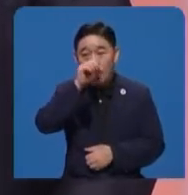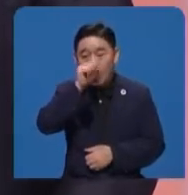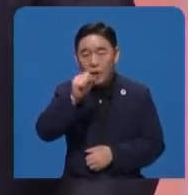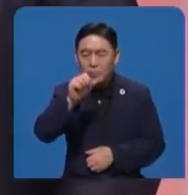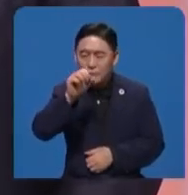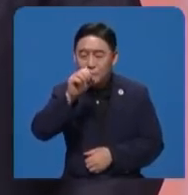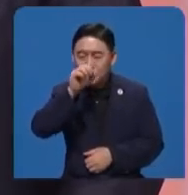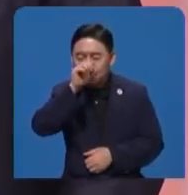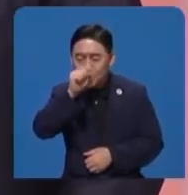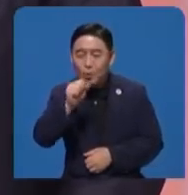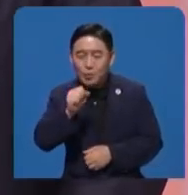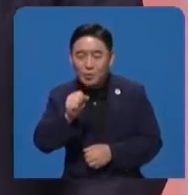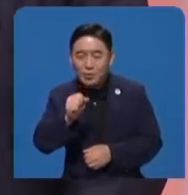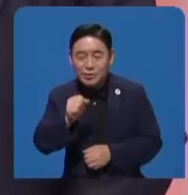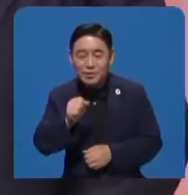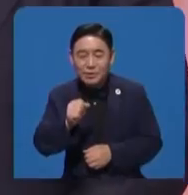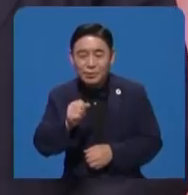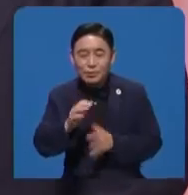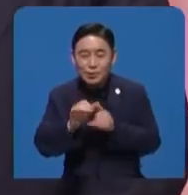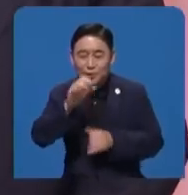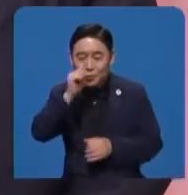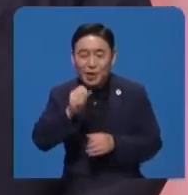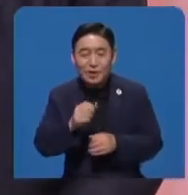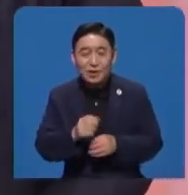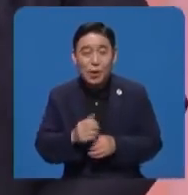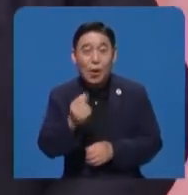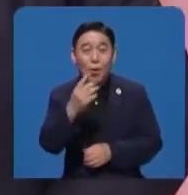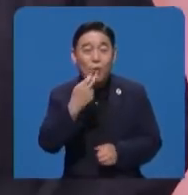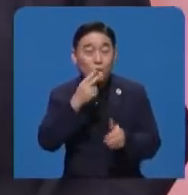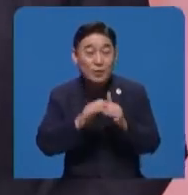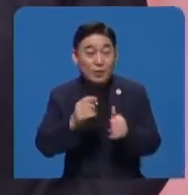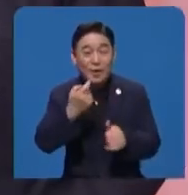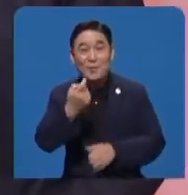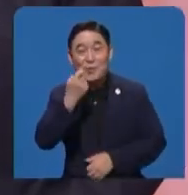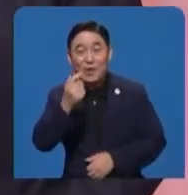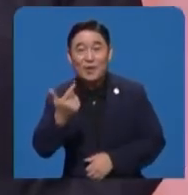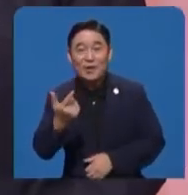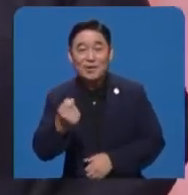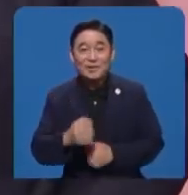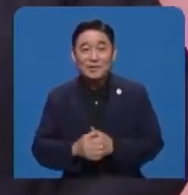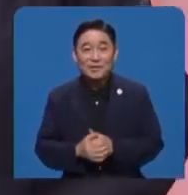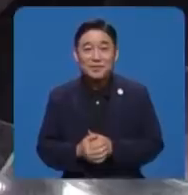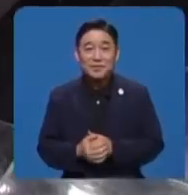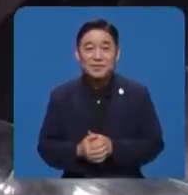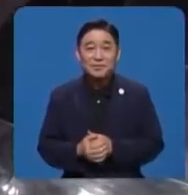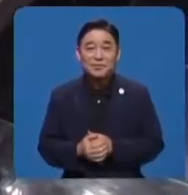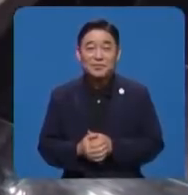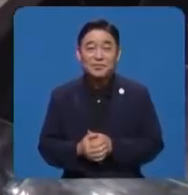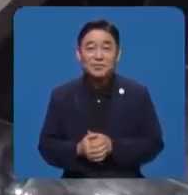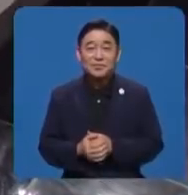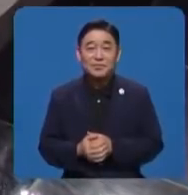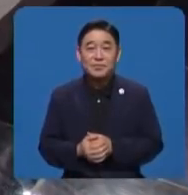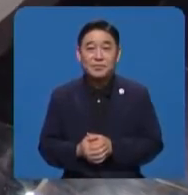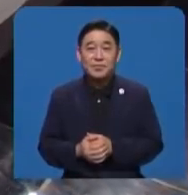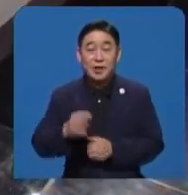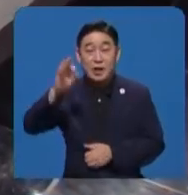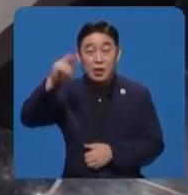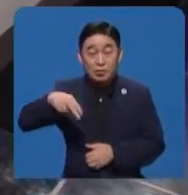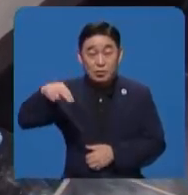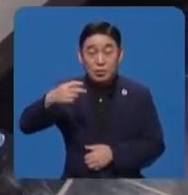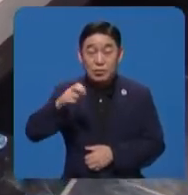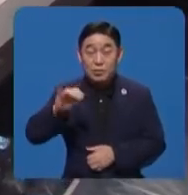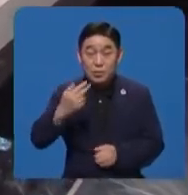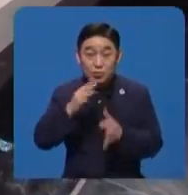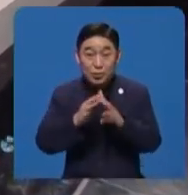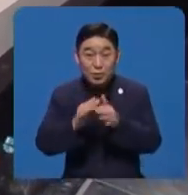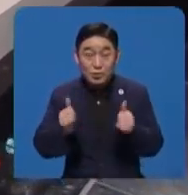후보님한테 좀 배워야 안 되겠습니까? 알겠습니다. 자, 유승민 후보님. 네. 최근에 이제